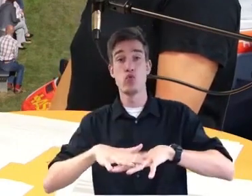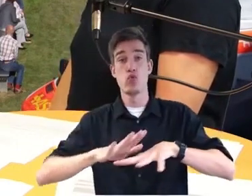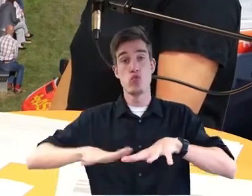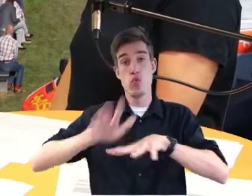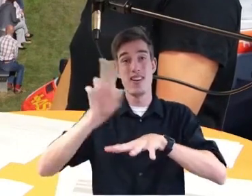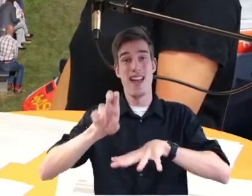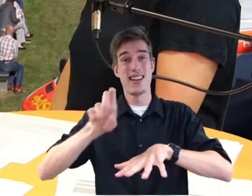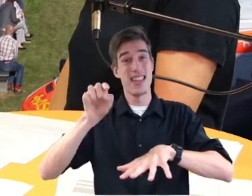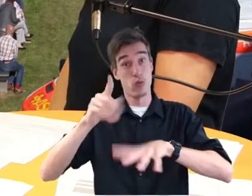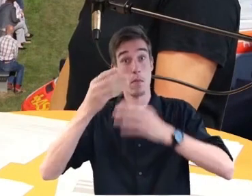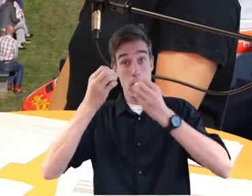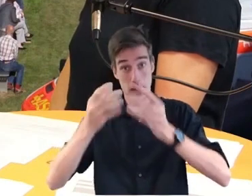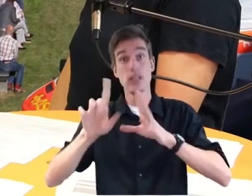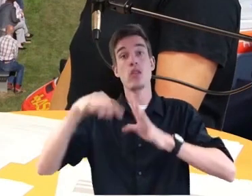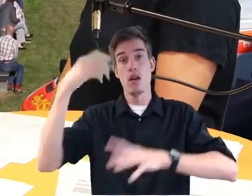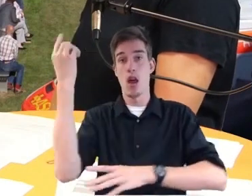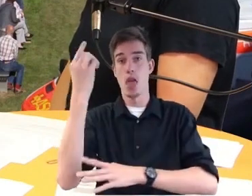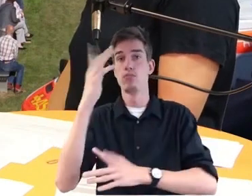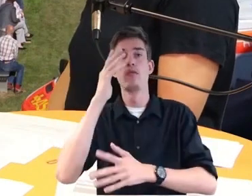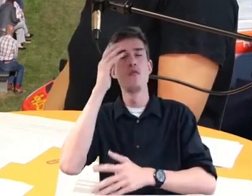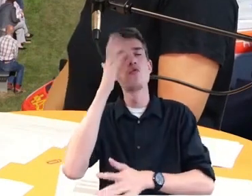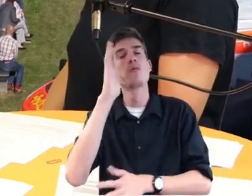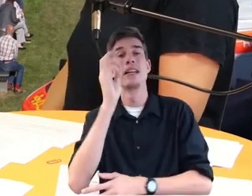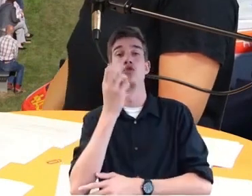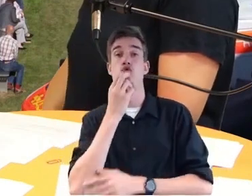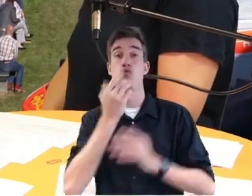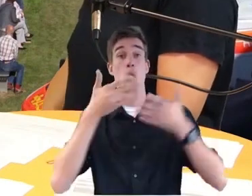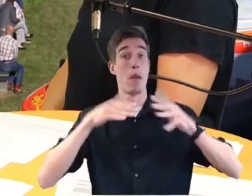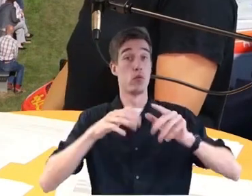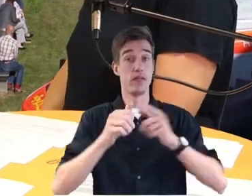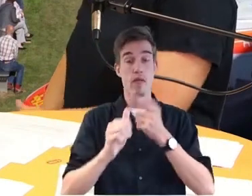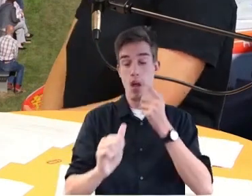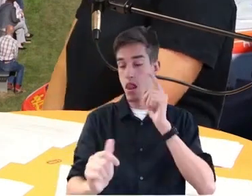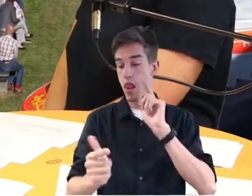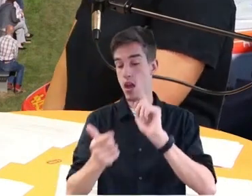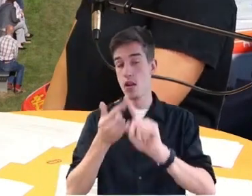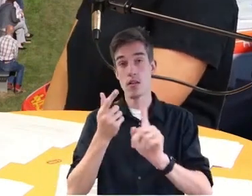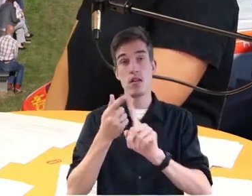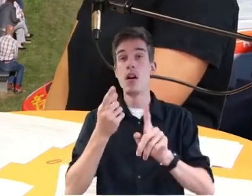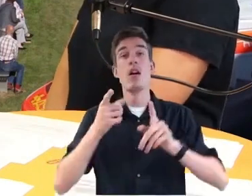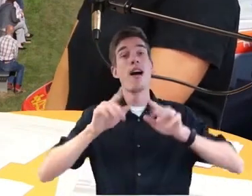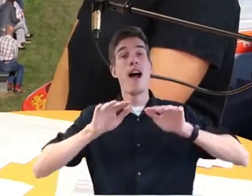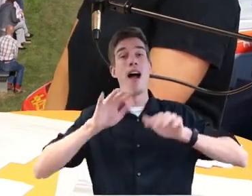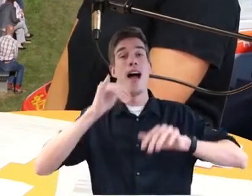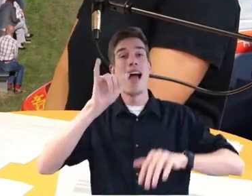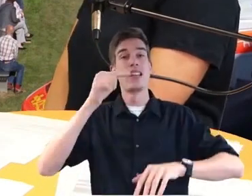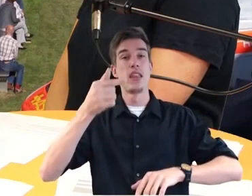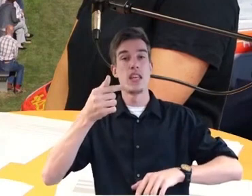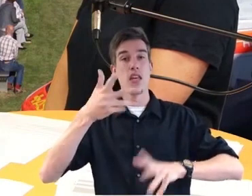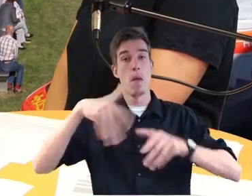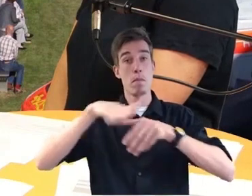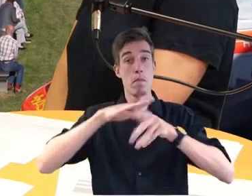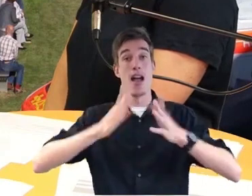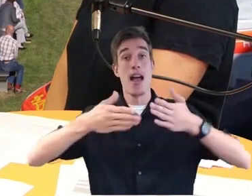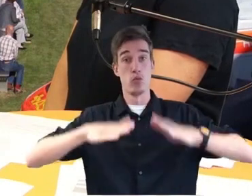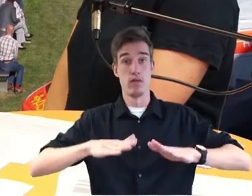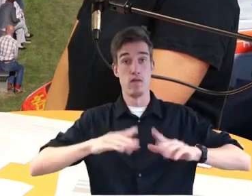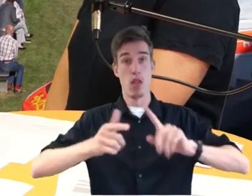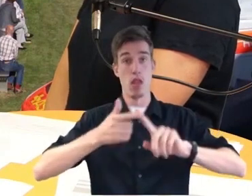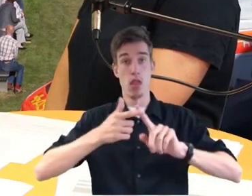Klinik gekommen ist. Das kann zum Beispiel ein Stromausfall sein, das kann aber auch ein IT-Ausfall sein. Nicht nur